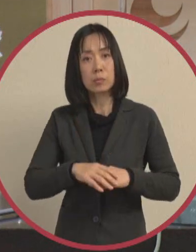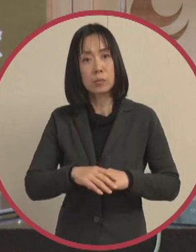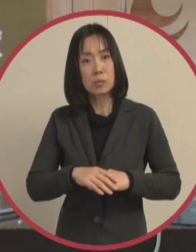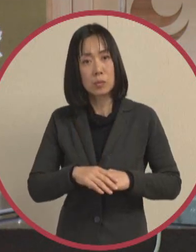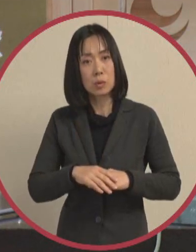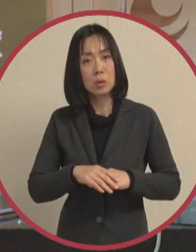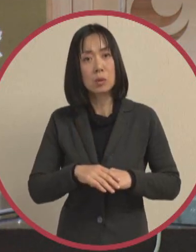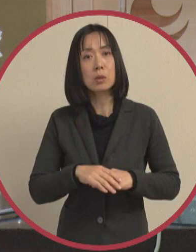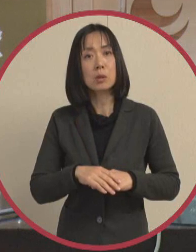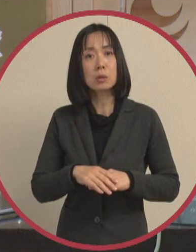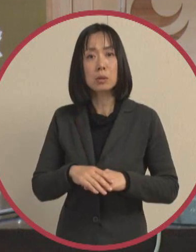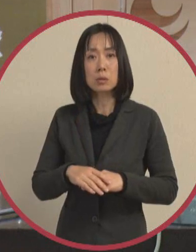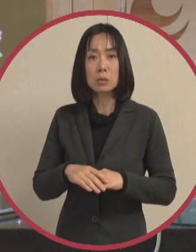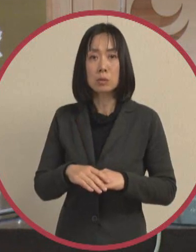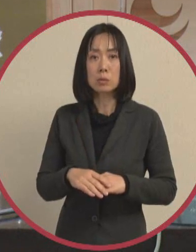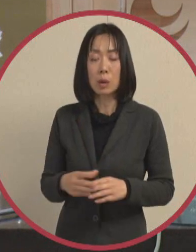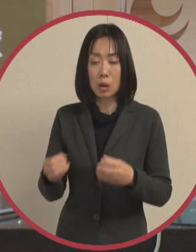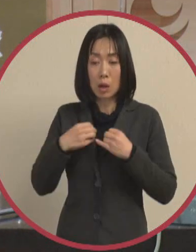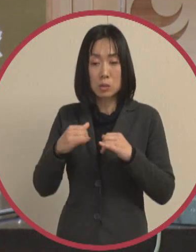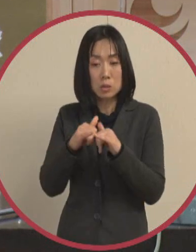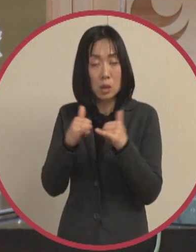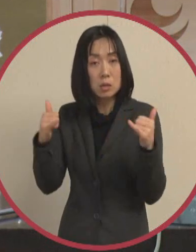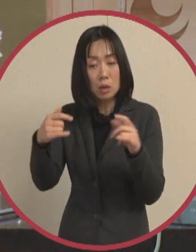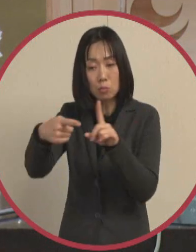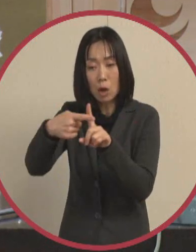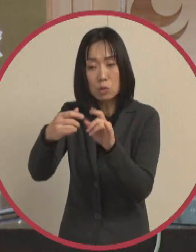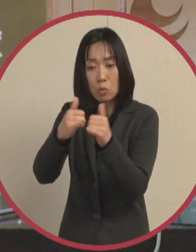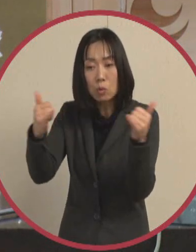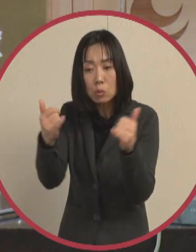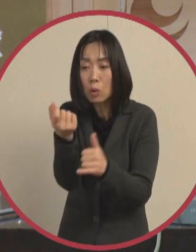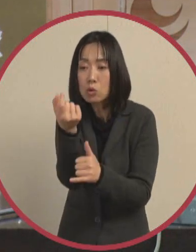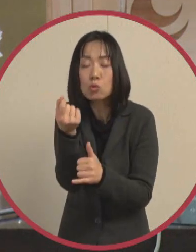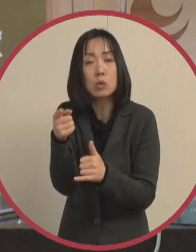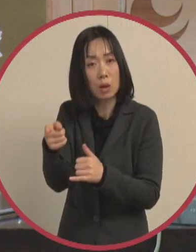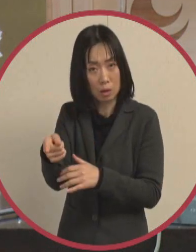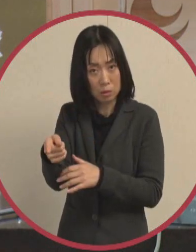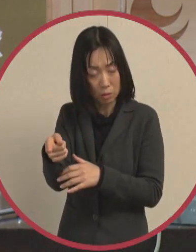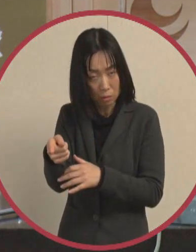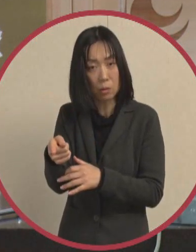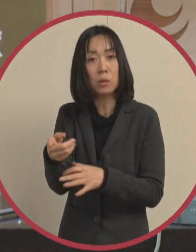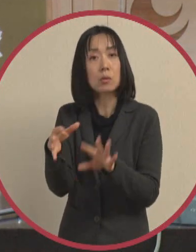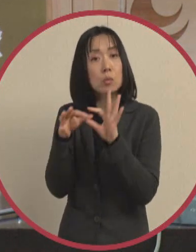こう陽性者がたくさんいないので、